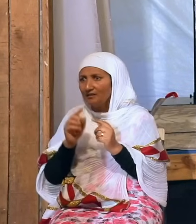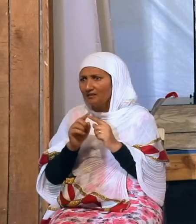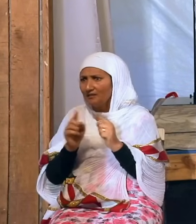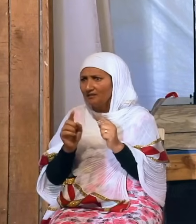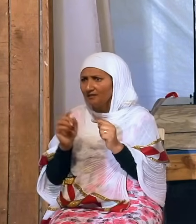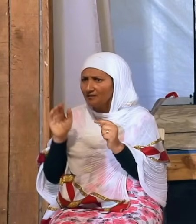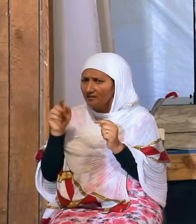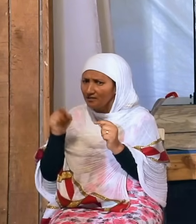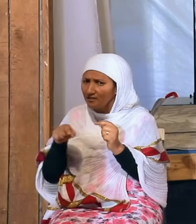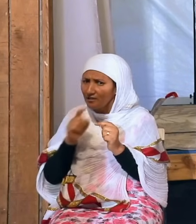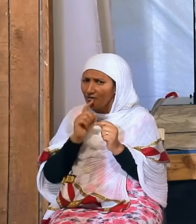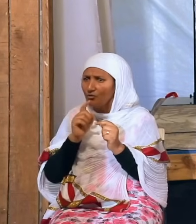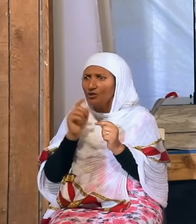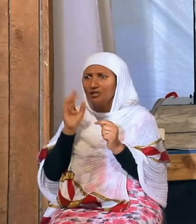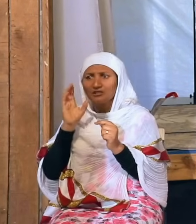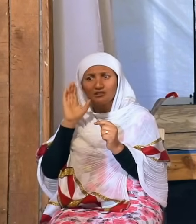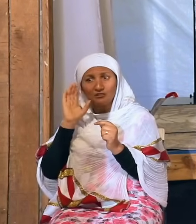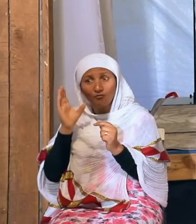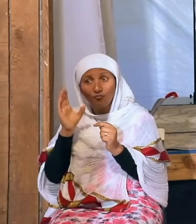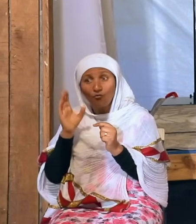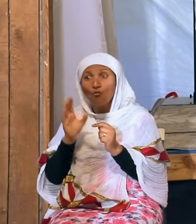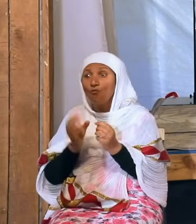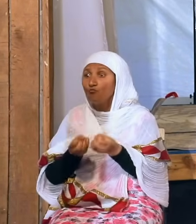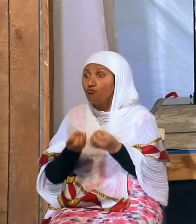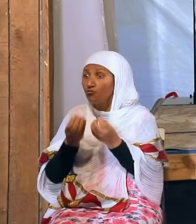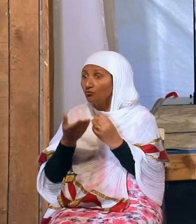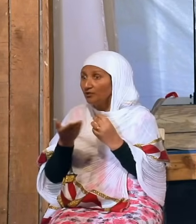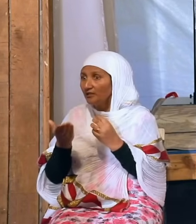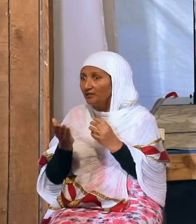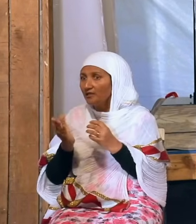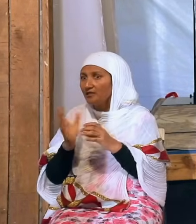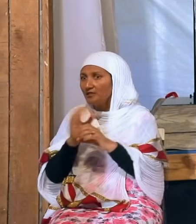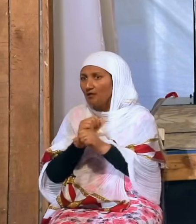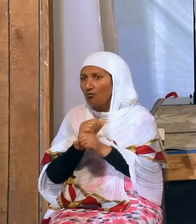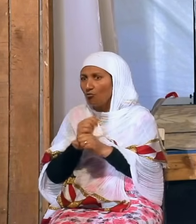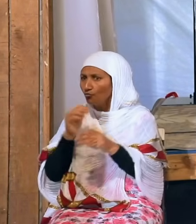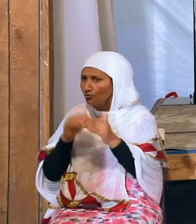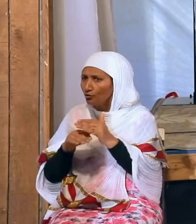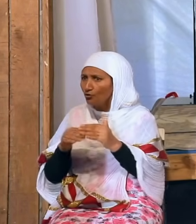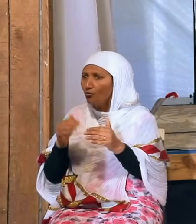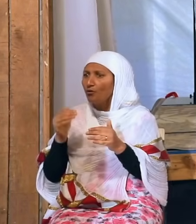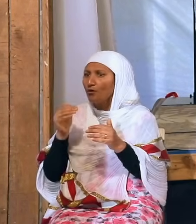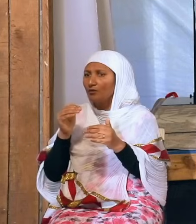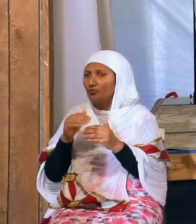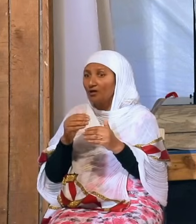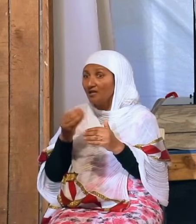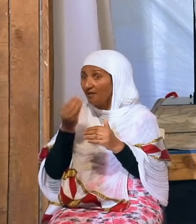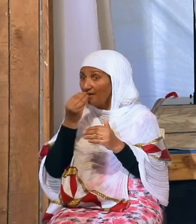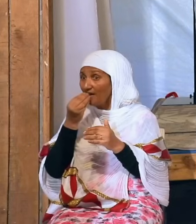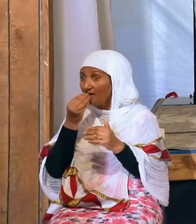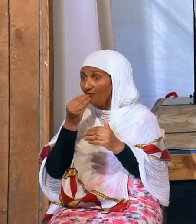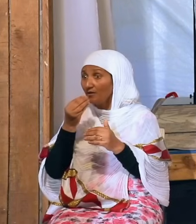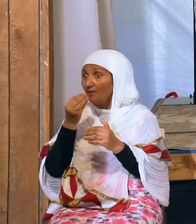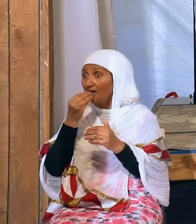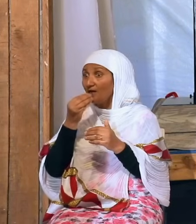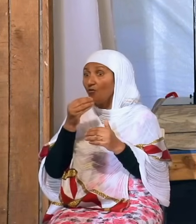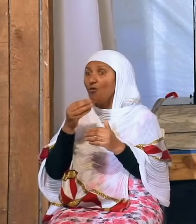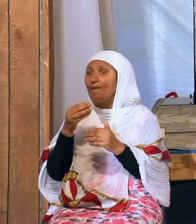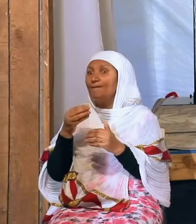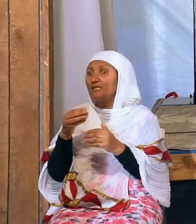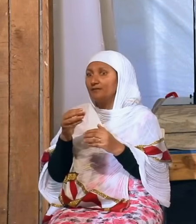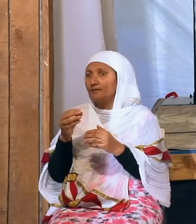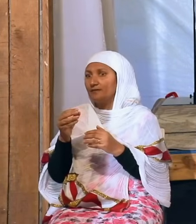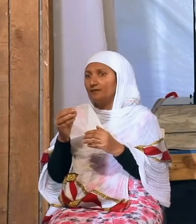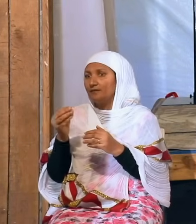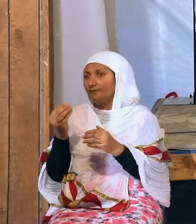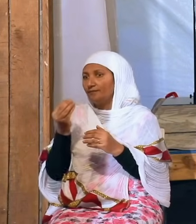ግዴታ ነው እስከ ሰሙ ድረስ አብዞር ብሎ የሚያደርጉት ውስጣቸው ገብቷል ልክ የበላነው ምግብ አይደል እንዴ በሰውነታችን መፋፋት የሚያመጥ